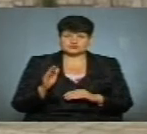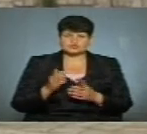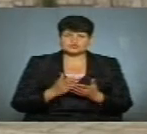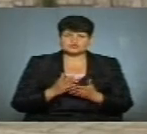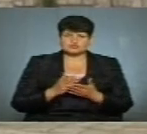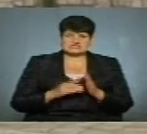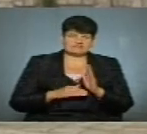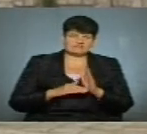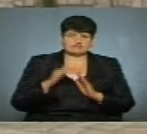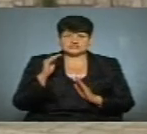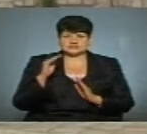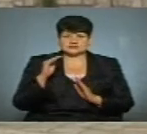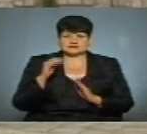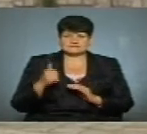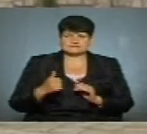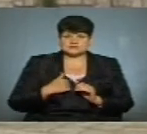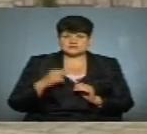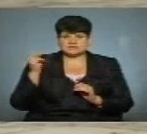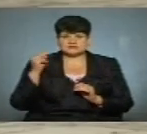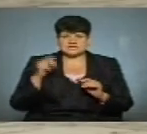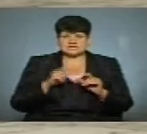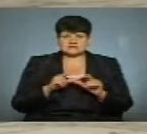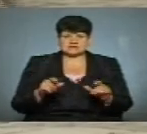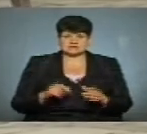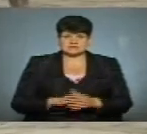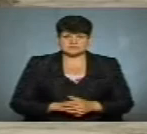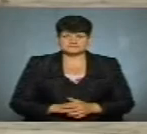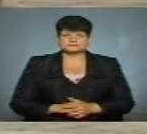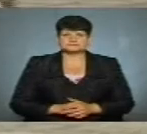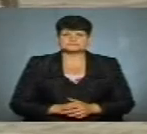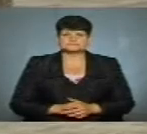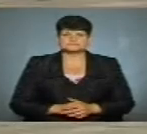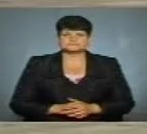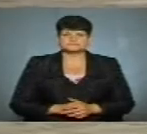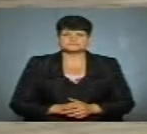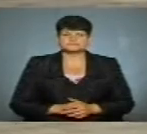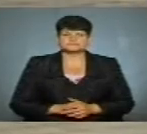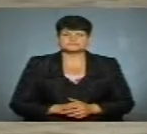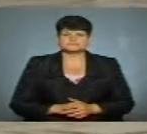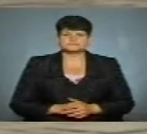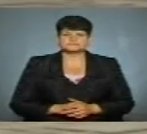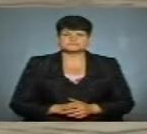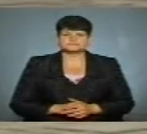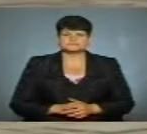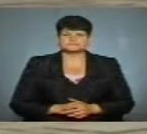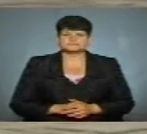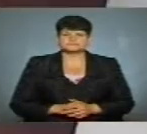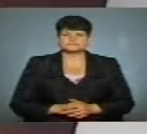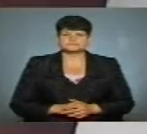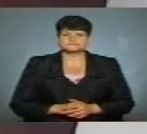служити в вищі військові навчальні заклади. Марія Котенко, Оксана Галіяш. Новини на Суспільному. Тернопільщина.